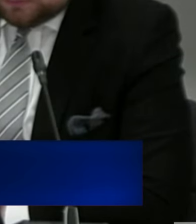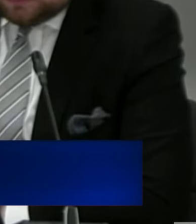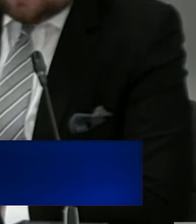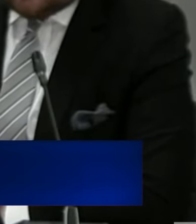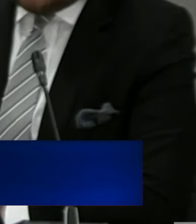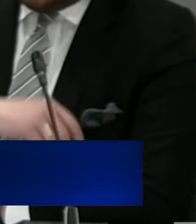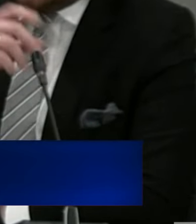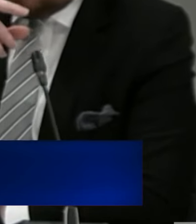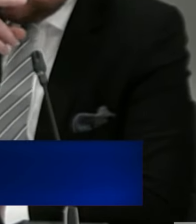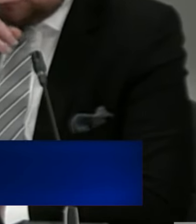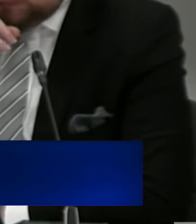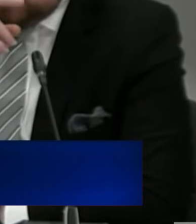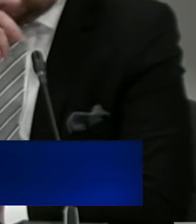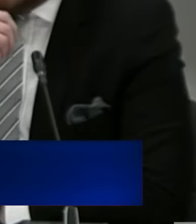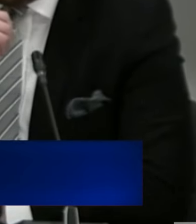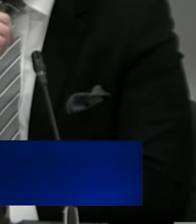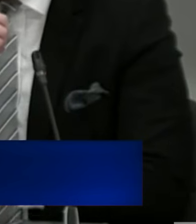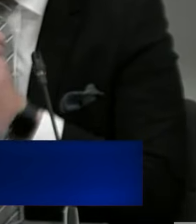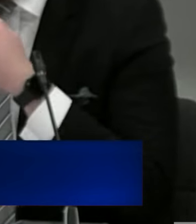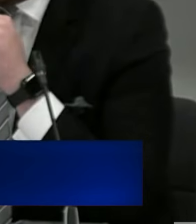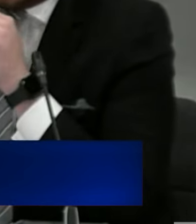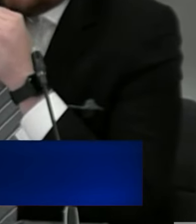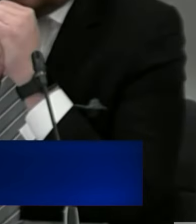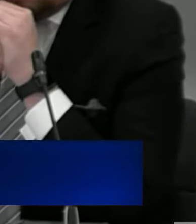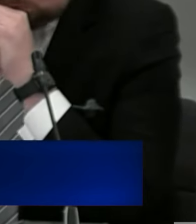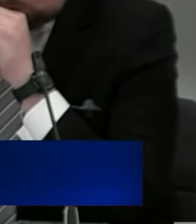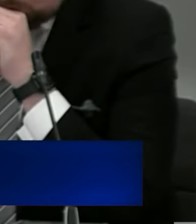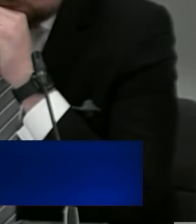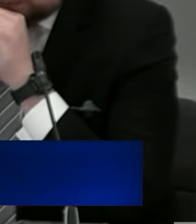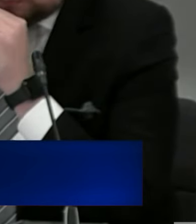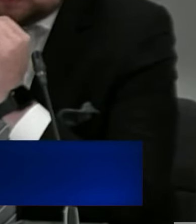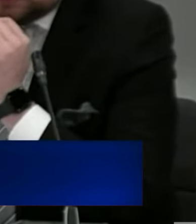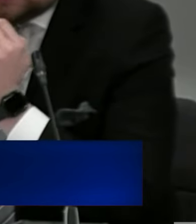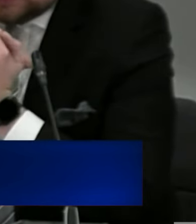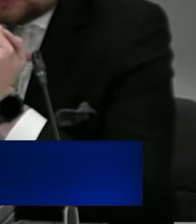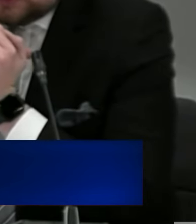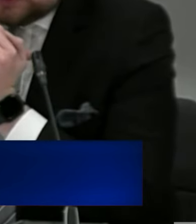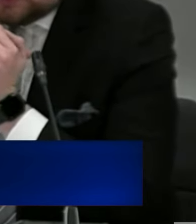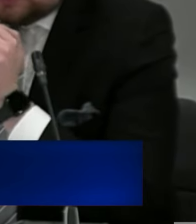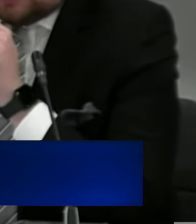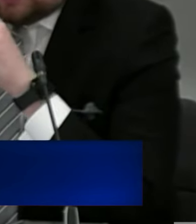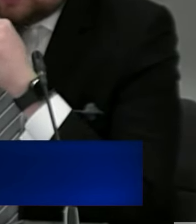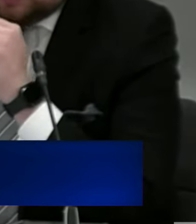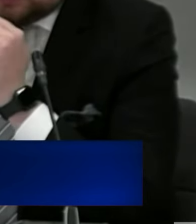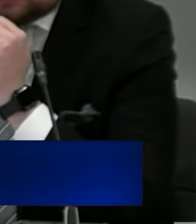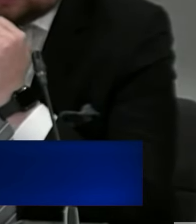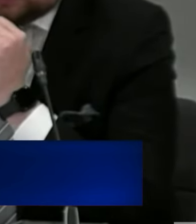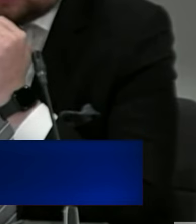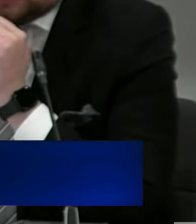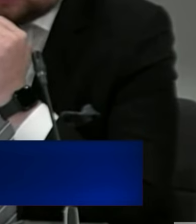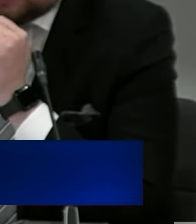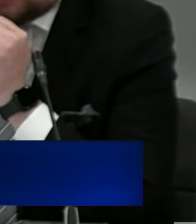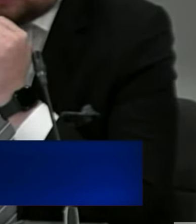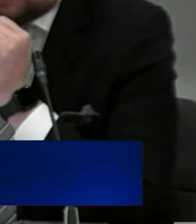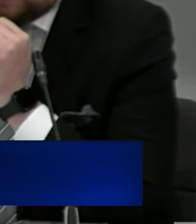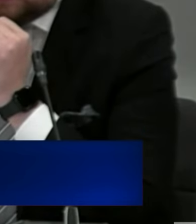maja 2016 roku pani premier Beata Szydło zaprezentowała w Sejmie audyt z rządów Koalicji Platformy Obywatelskiej